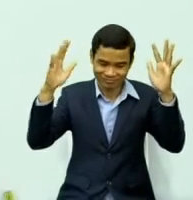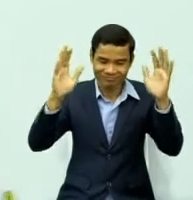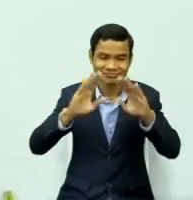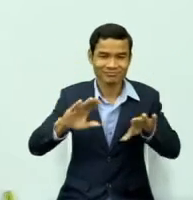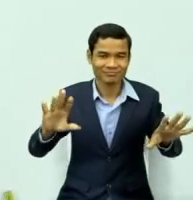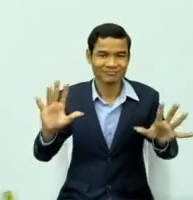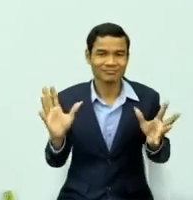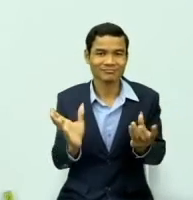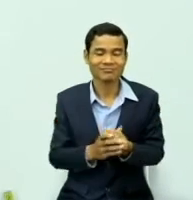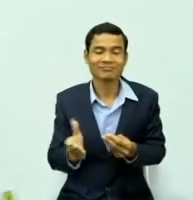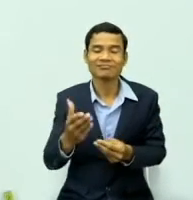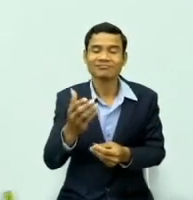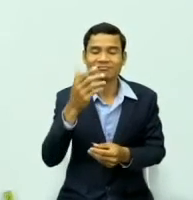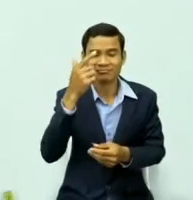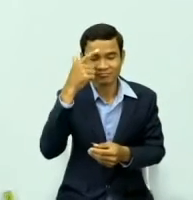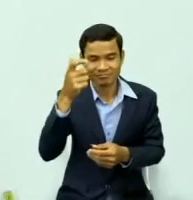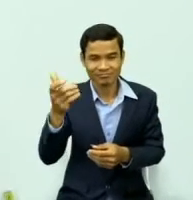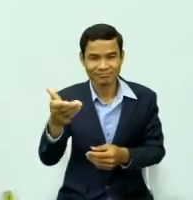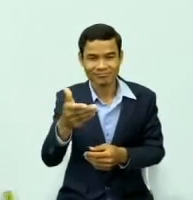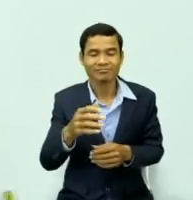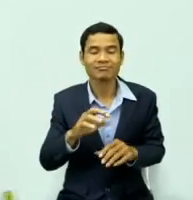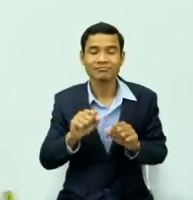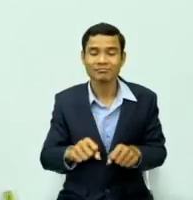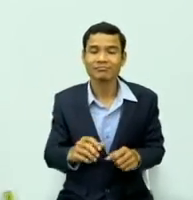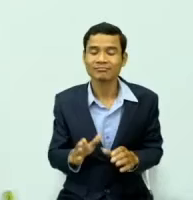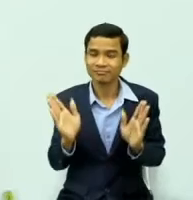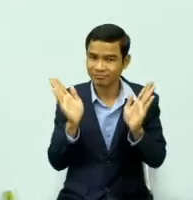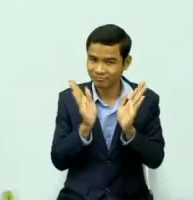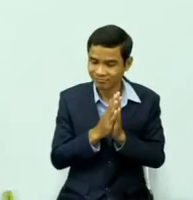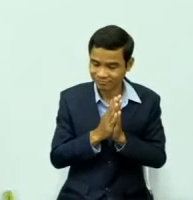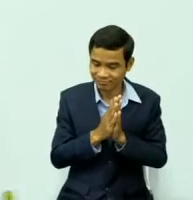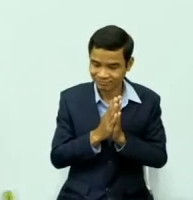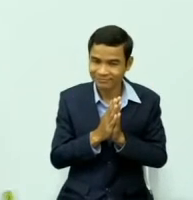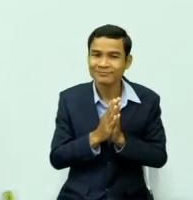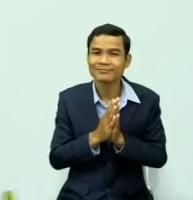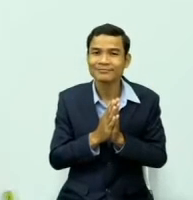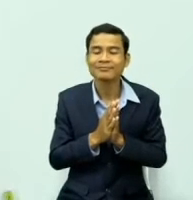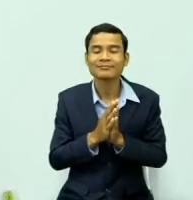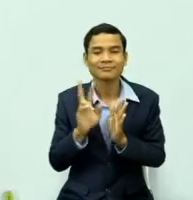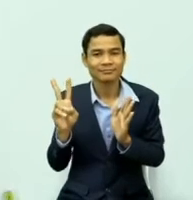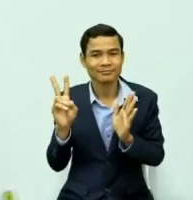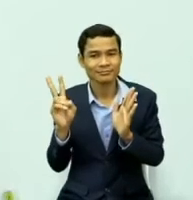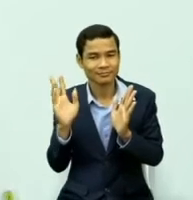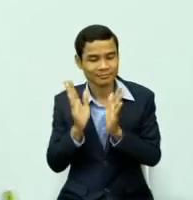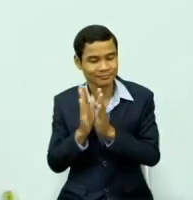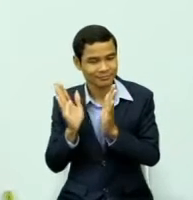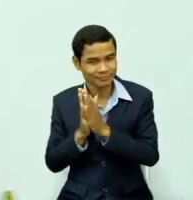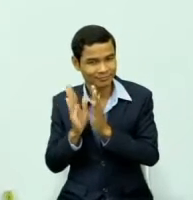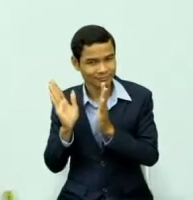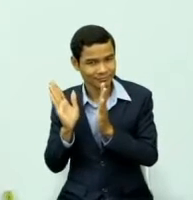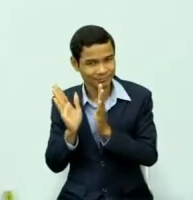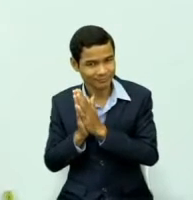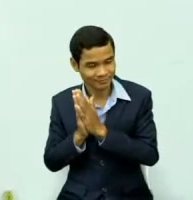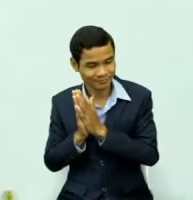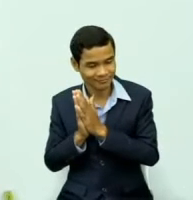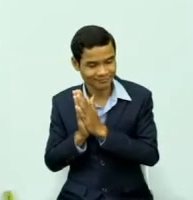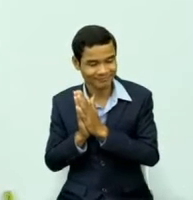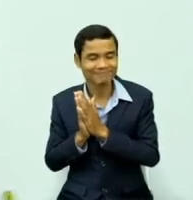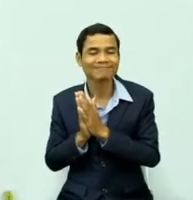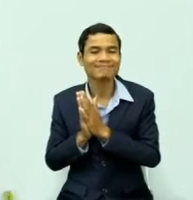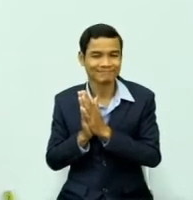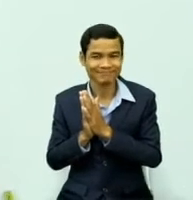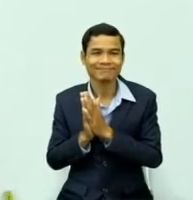này chà phụ cai men tại lấy con tẹt đại muối chà tẹt đại bảy bảy bảy